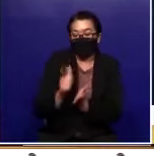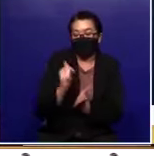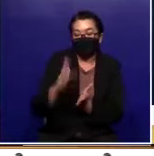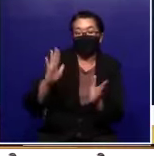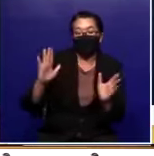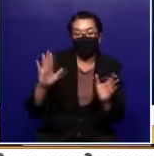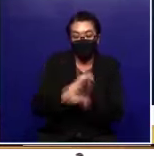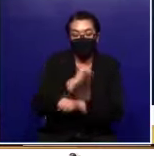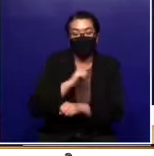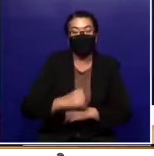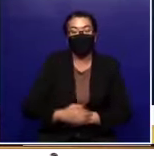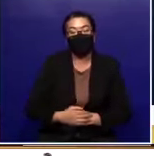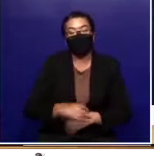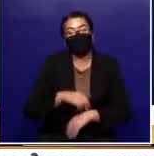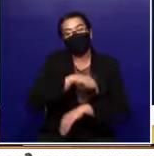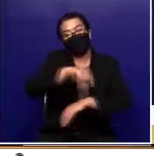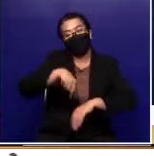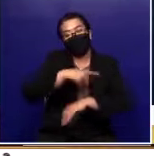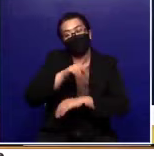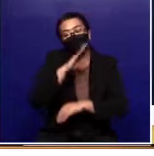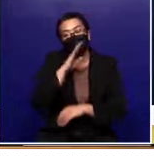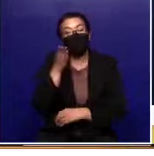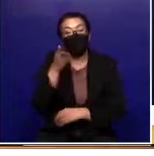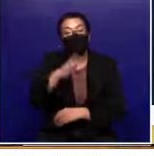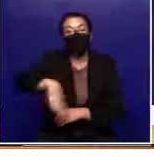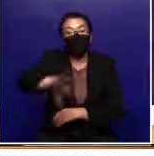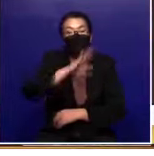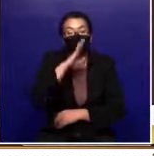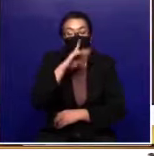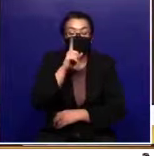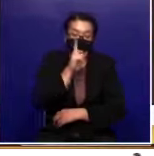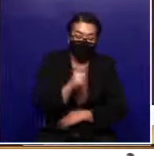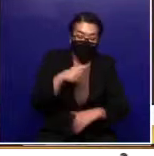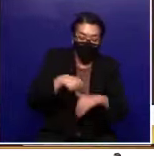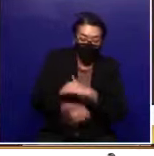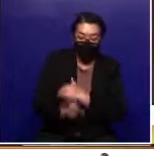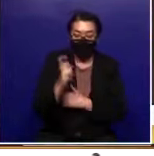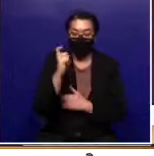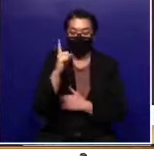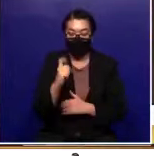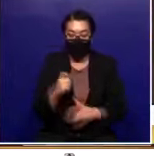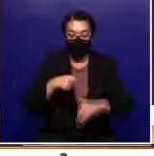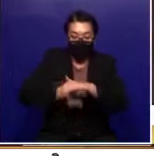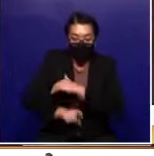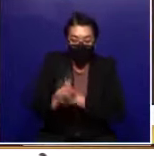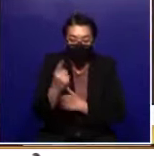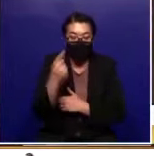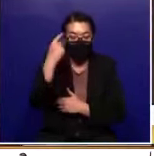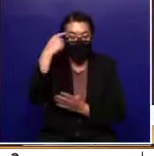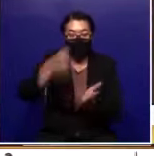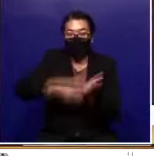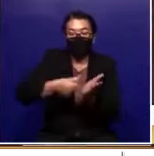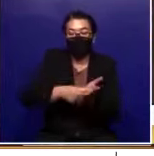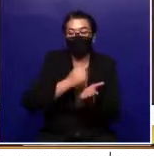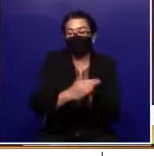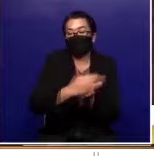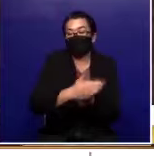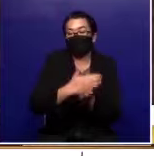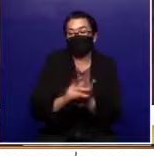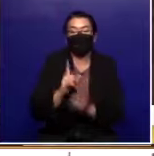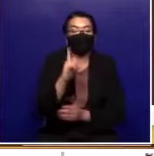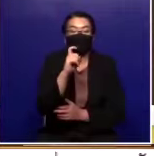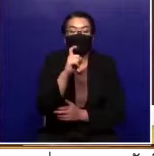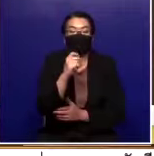ถ้าเกิดพอจำความได้นะฮะระลึกชาติมันเกิดขึ้นจริงมันมีจริงผมก็จะถามครับว่าอีก2ชาติข้างหน้า